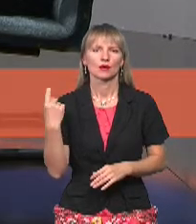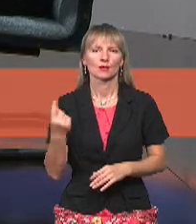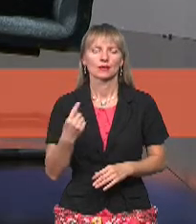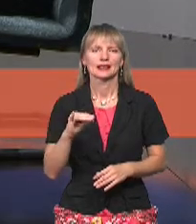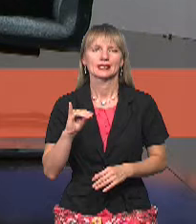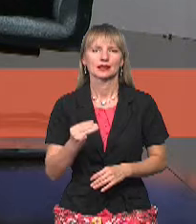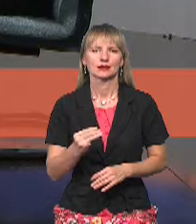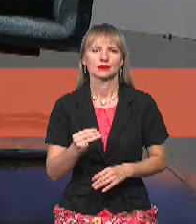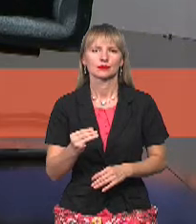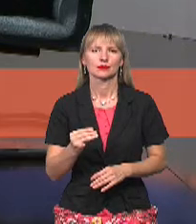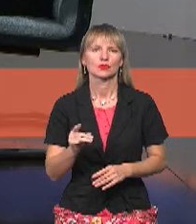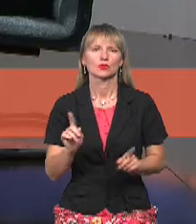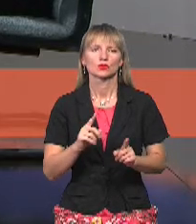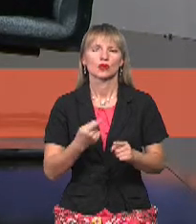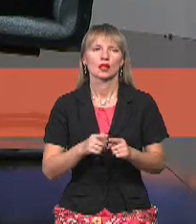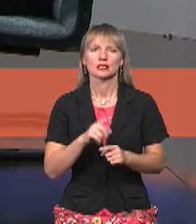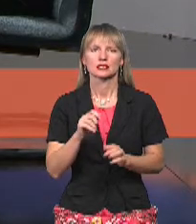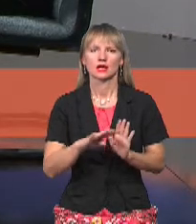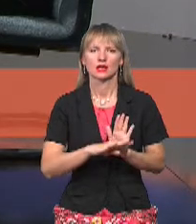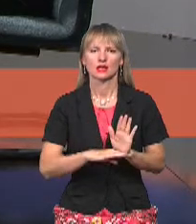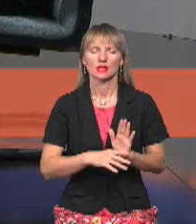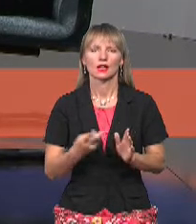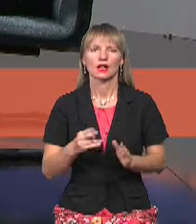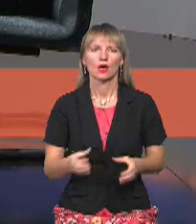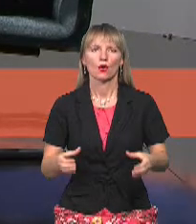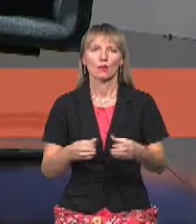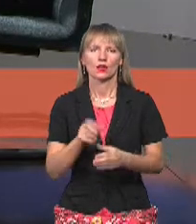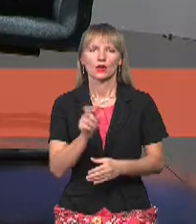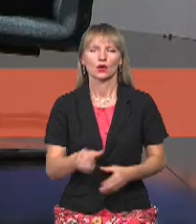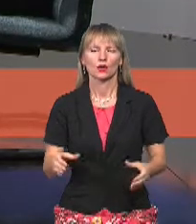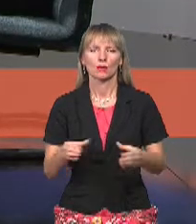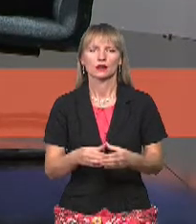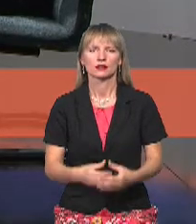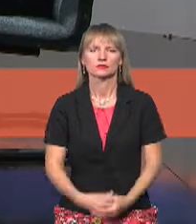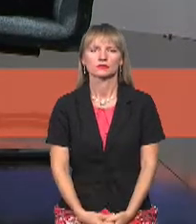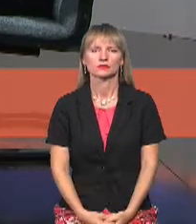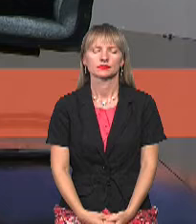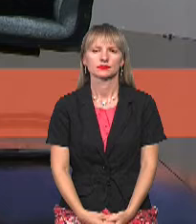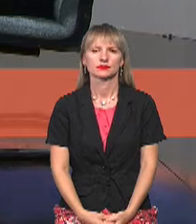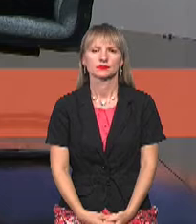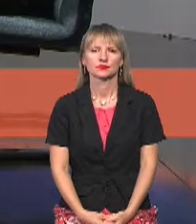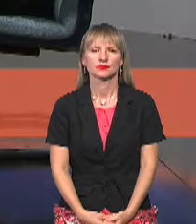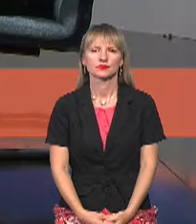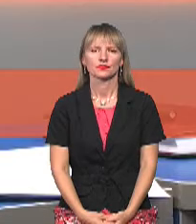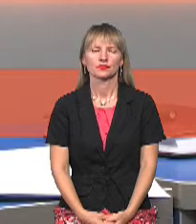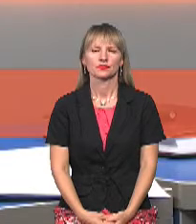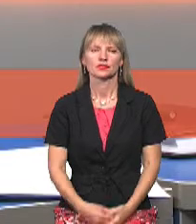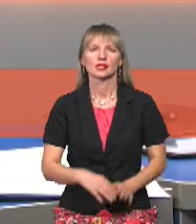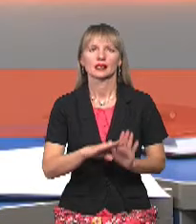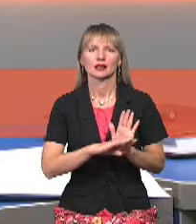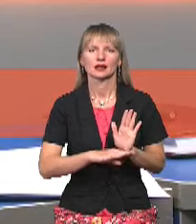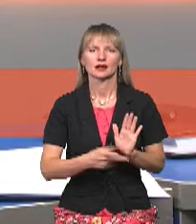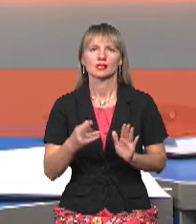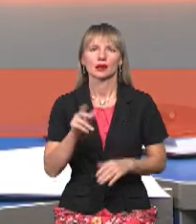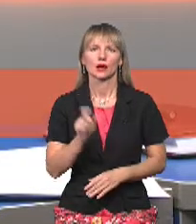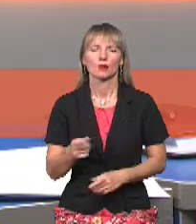області, і що це за критерії для об'єднаних територіальних громад? критерії для громад.